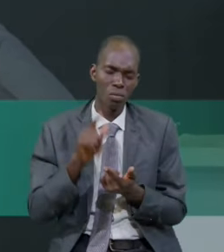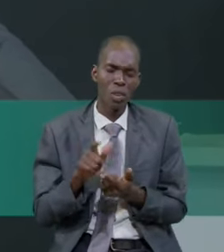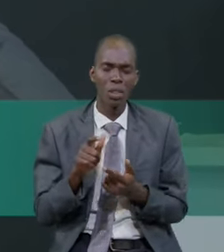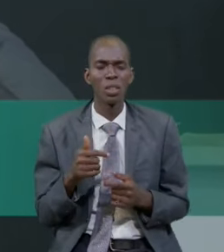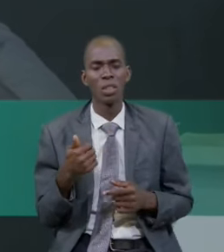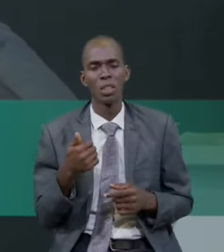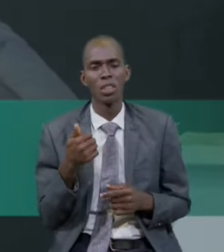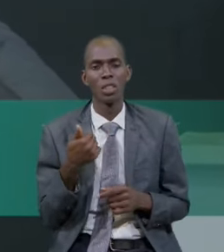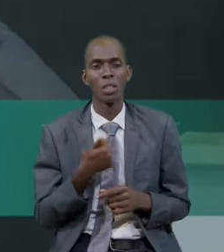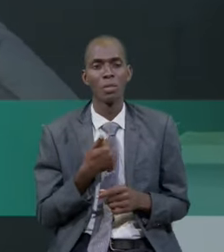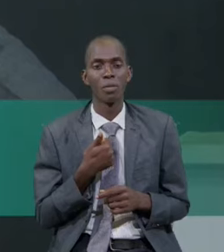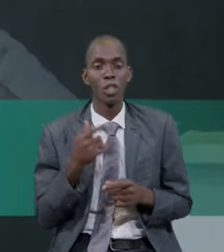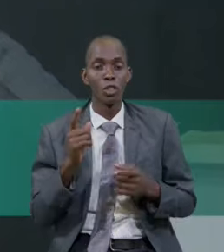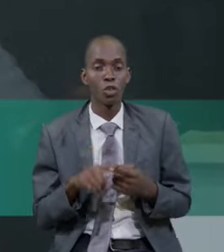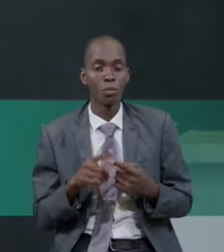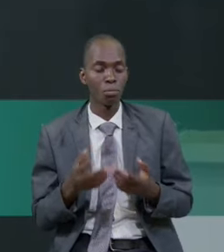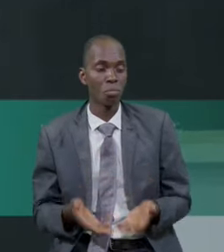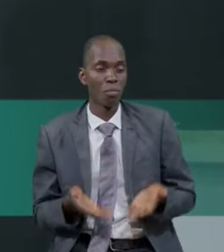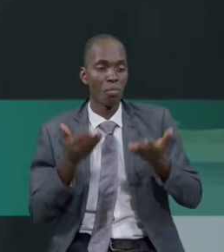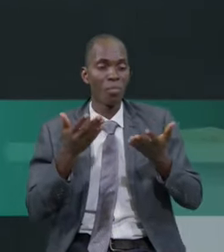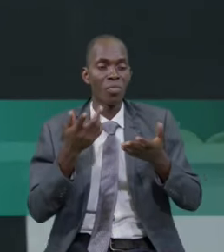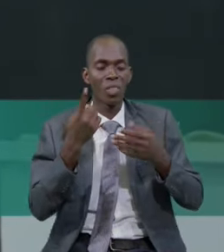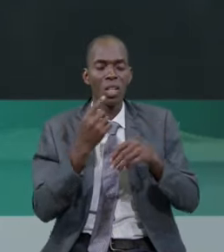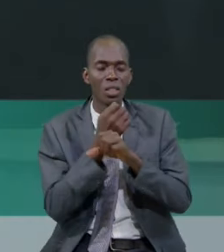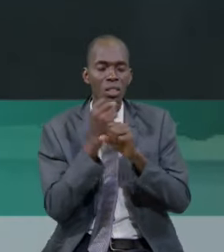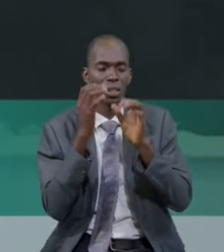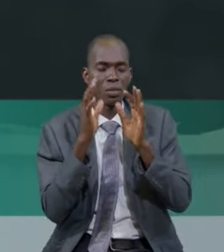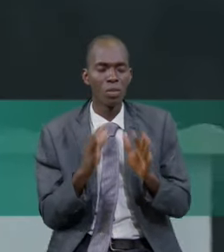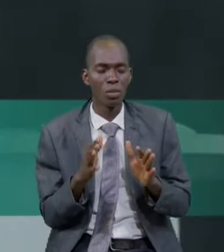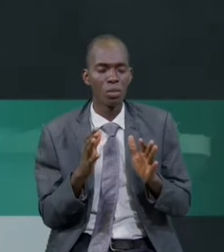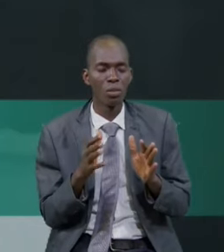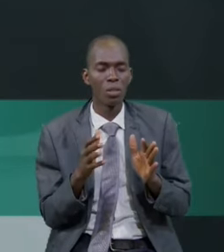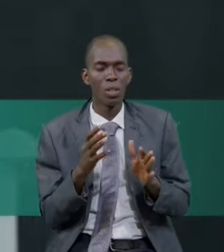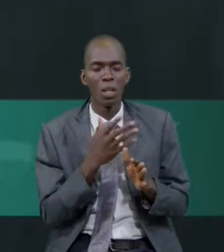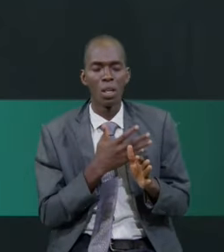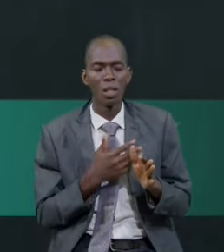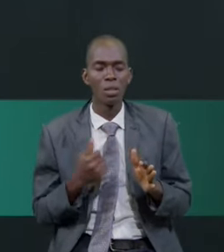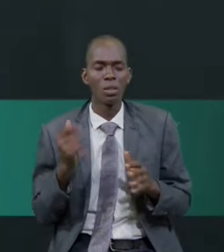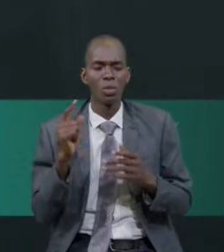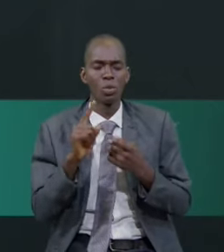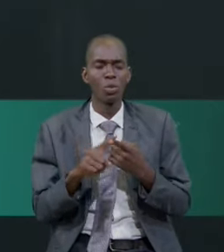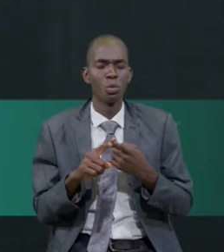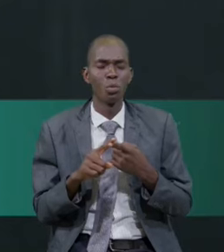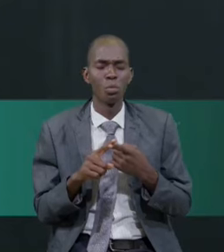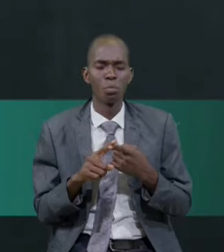À magnifier le Sauveur et à minimiser le moi.